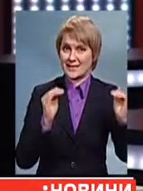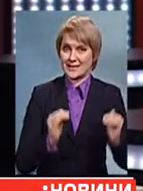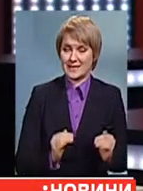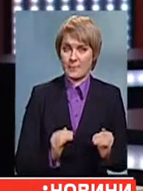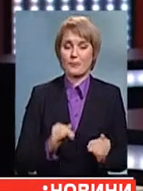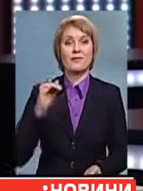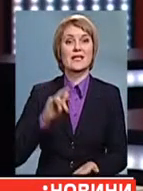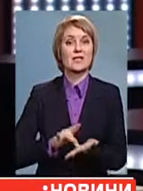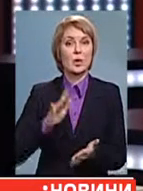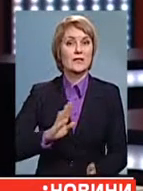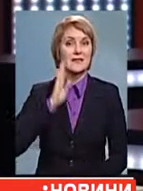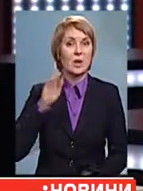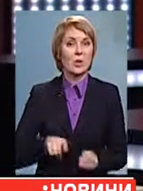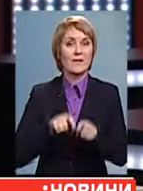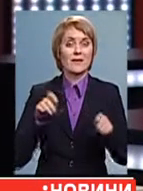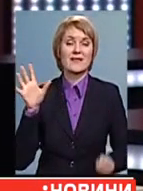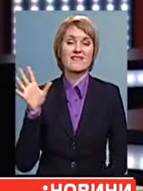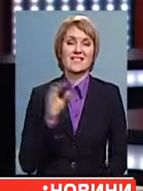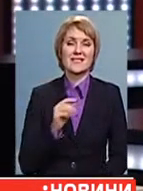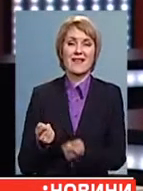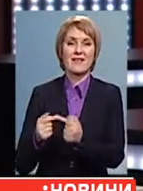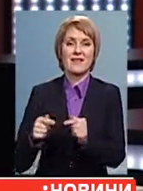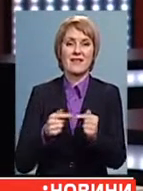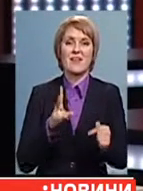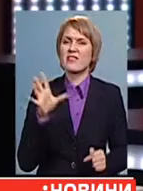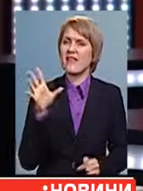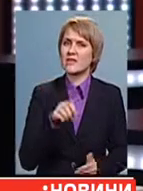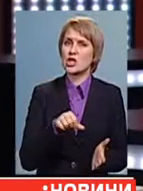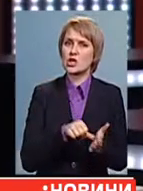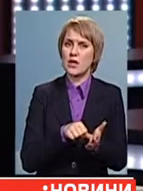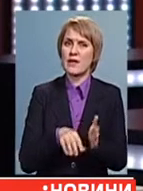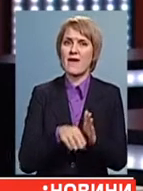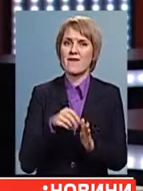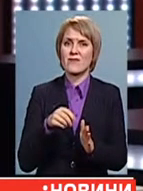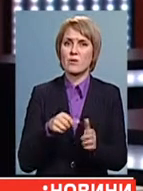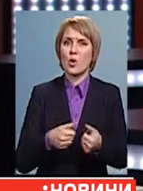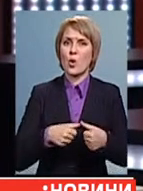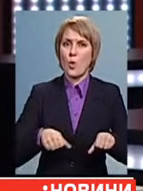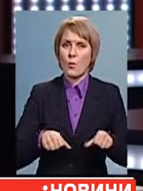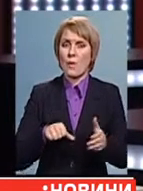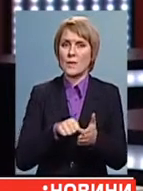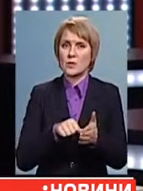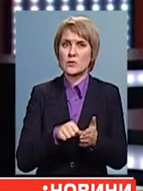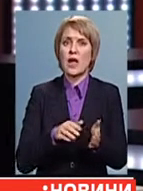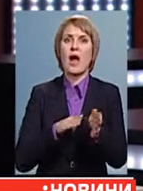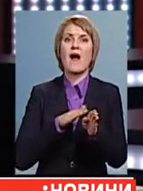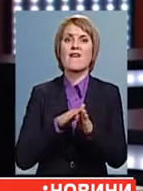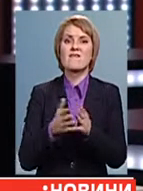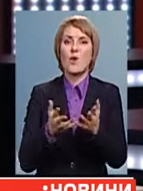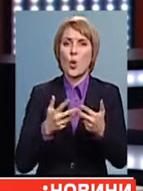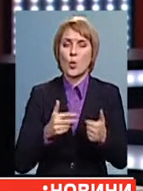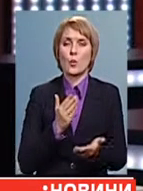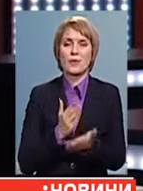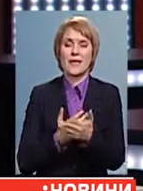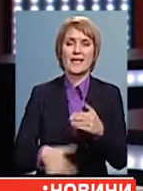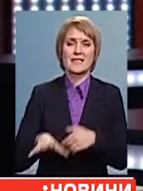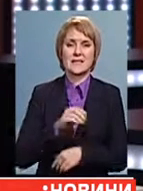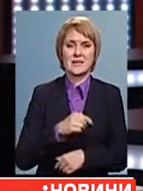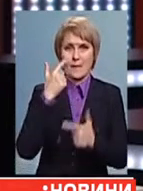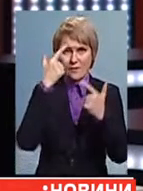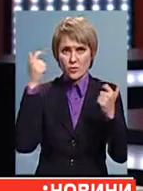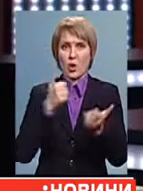У столиці зранку відкрилися всі дільниці, не всі члени виборчкомів присутні, утім кворум є скрізь, повідомив голова Київського